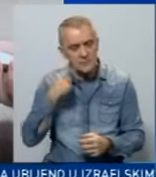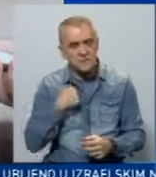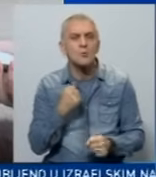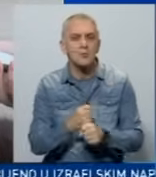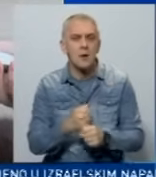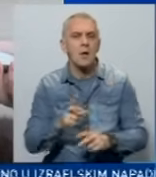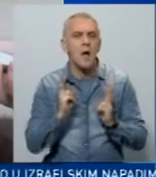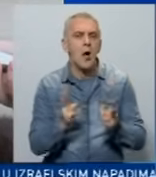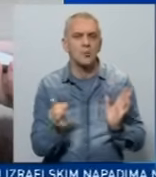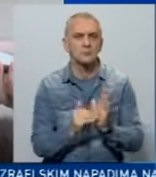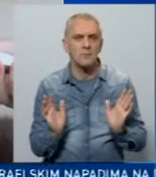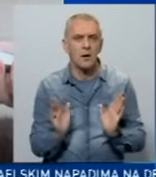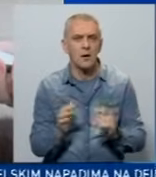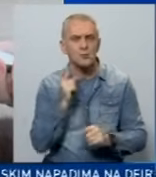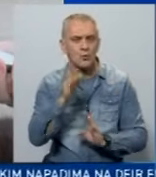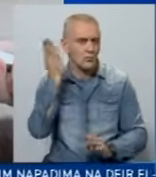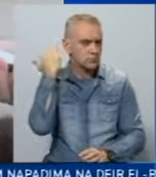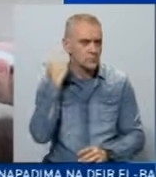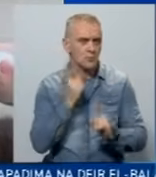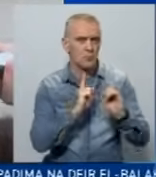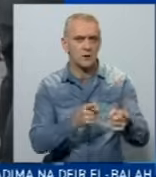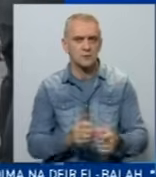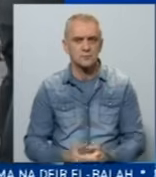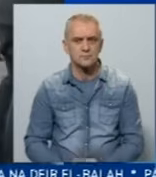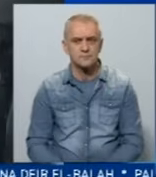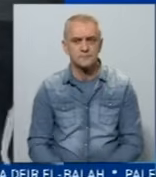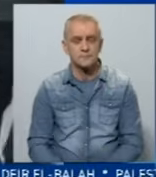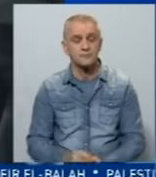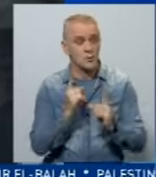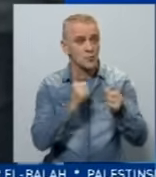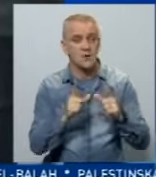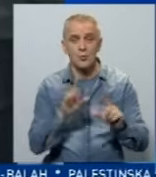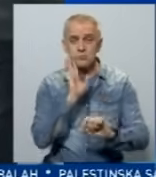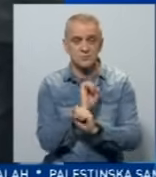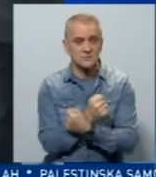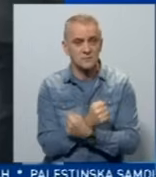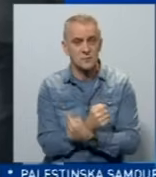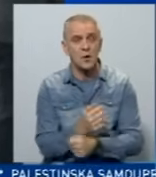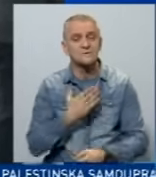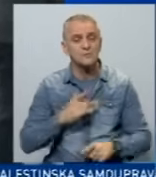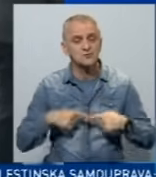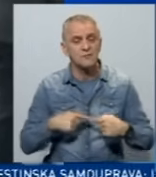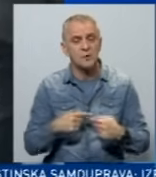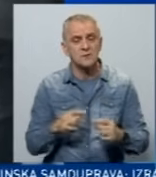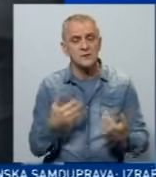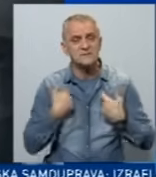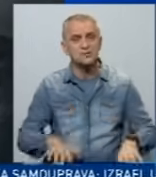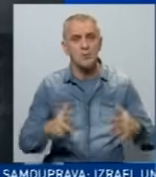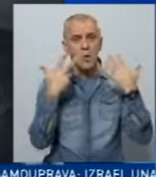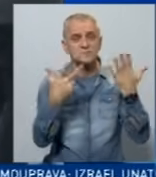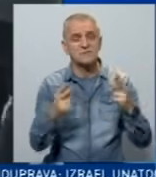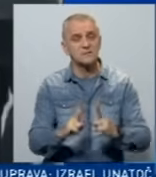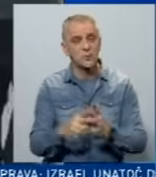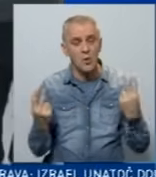treba u tom proteklom ratnom periodu. Tijekom rata u Bosni i Hercegovini je svoje živote dalo 80